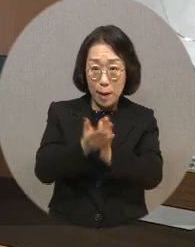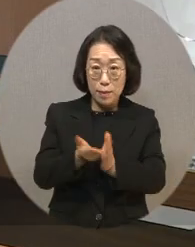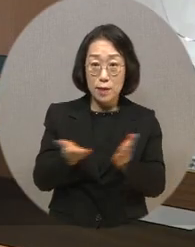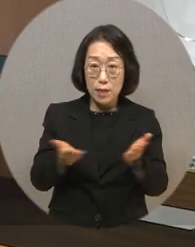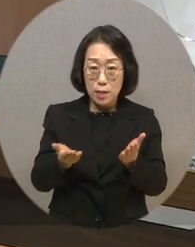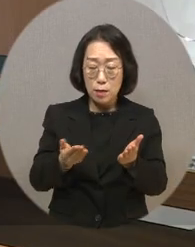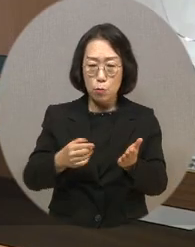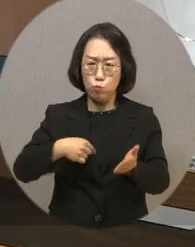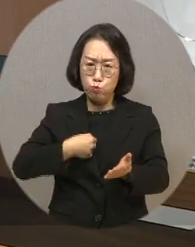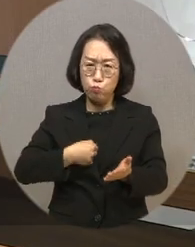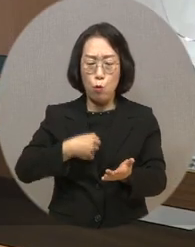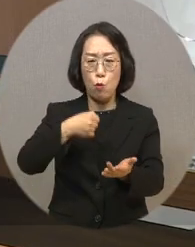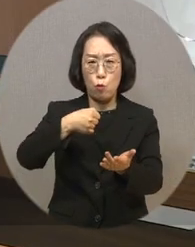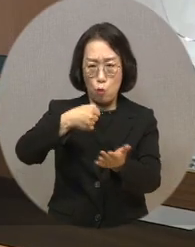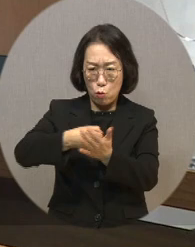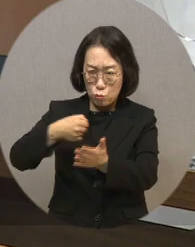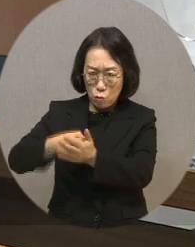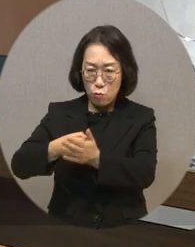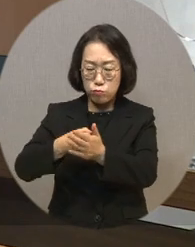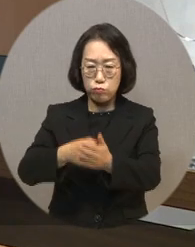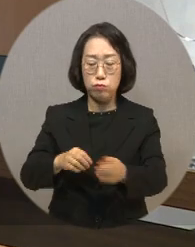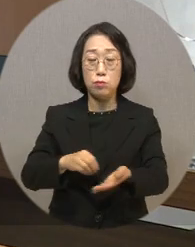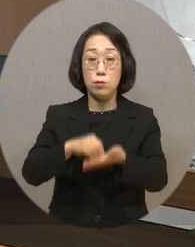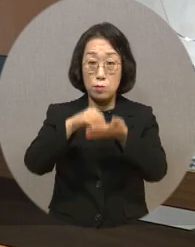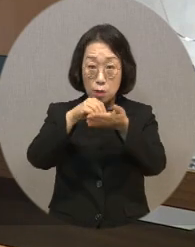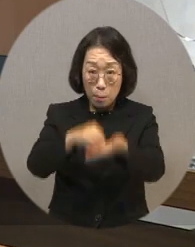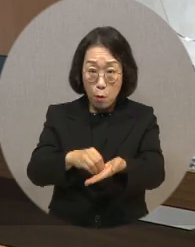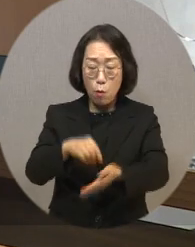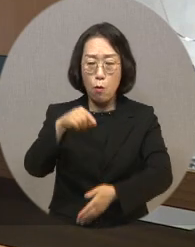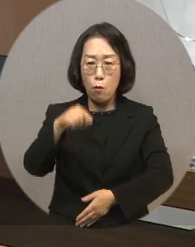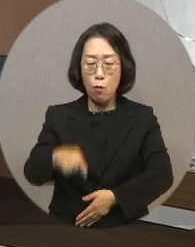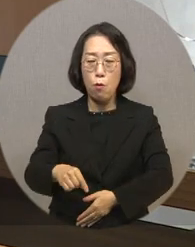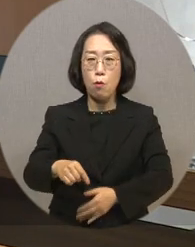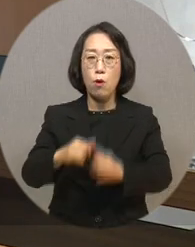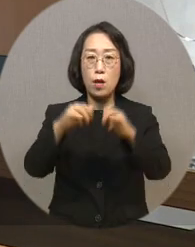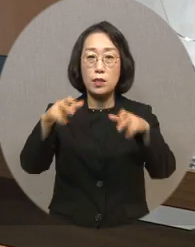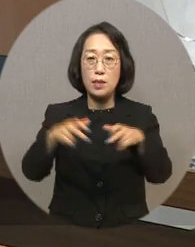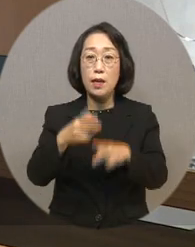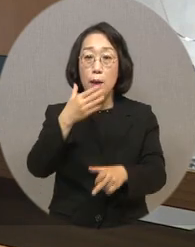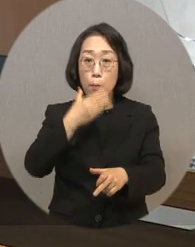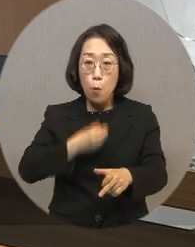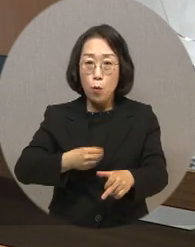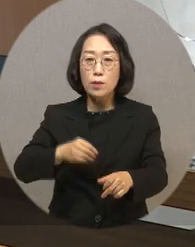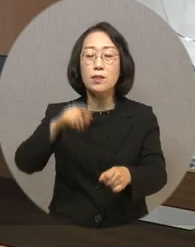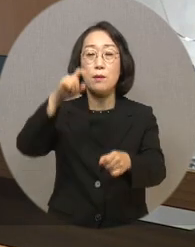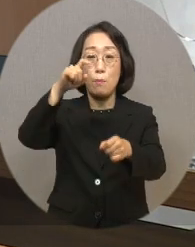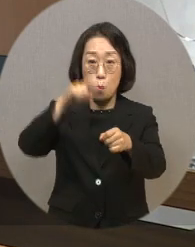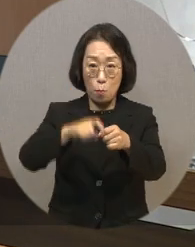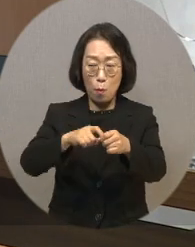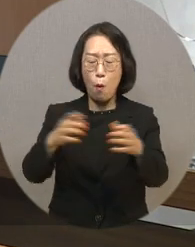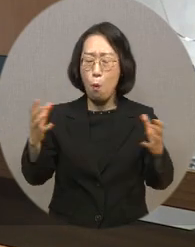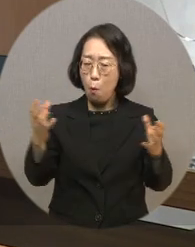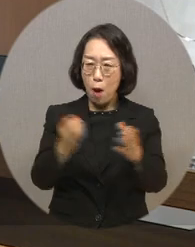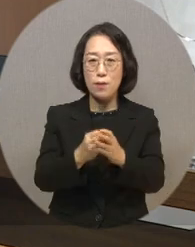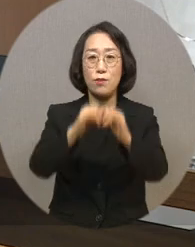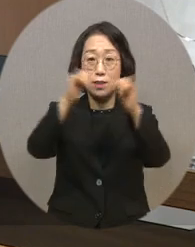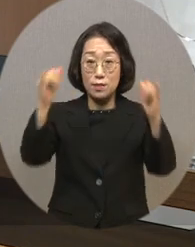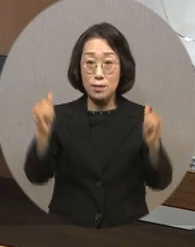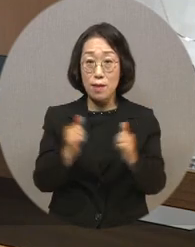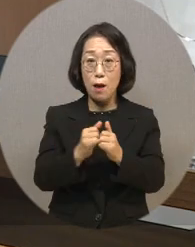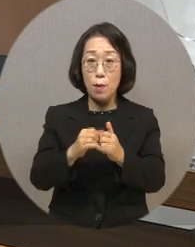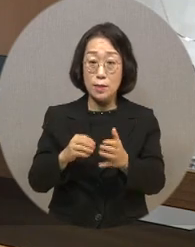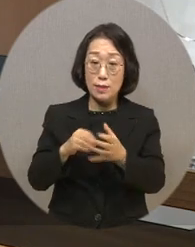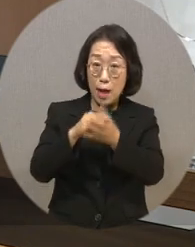스스로 결정하고 사회에 참여하게 되고, 많은 사람들이 장애인 복지 목표라고 말하는 완전한 사회 참여, 즉